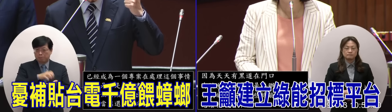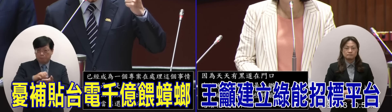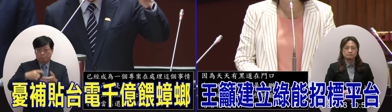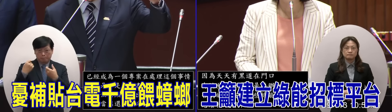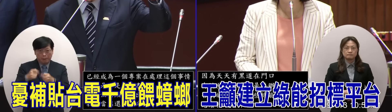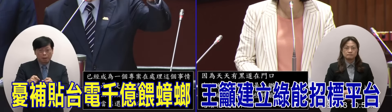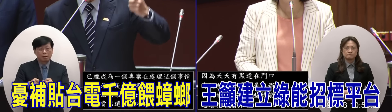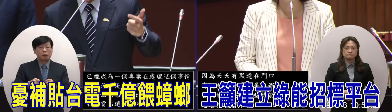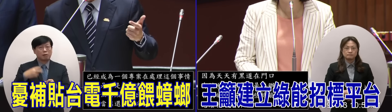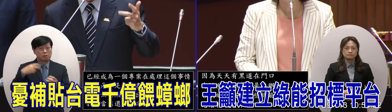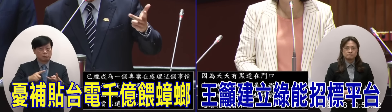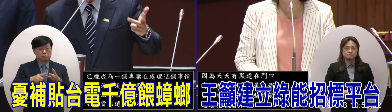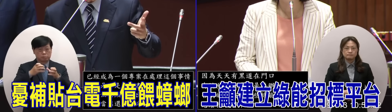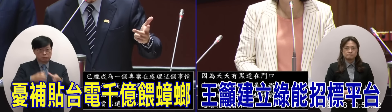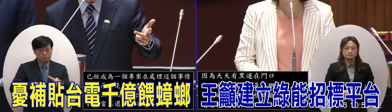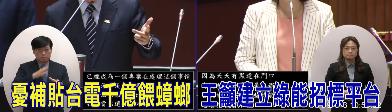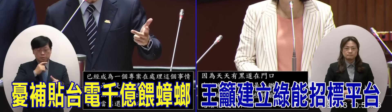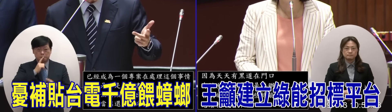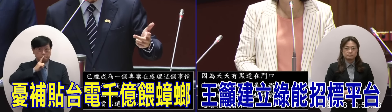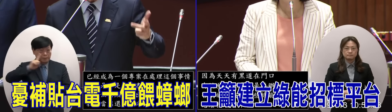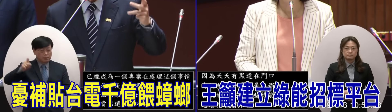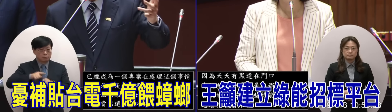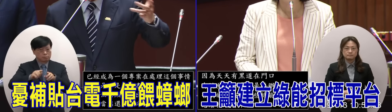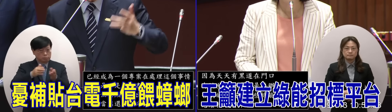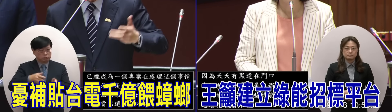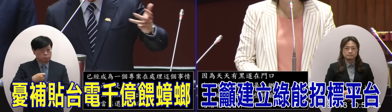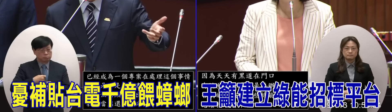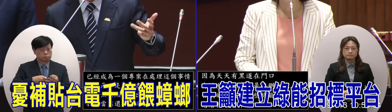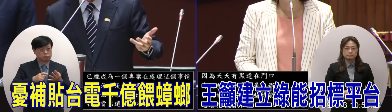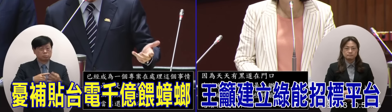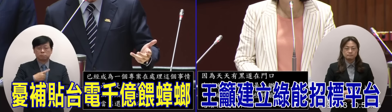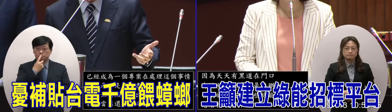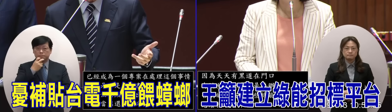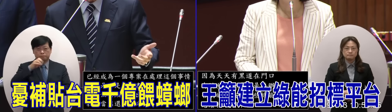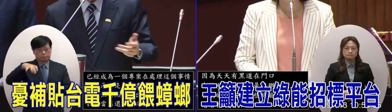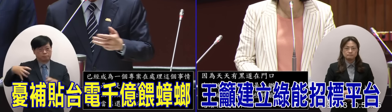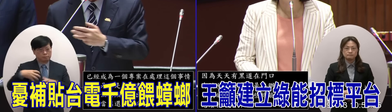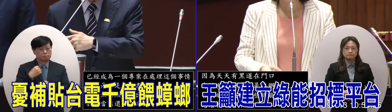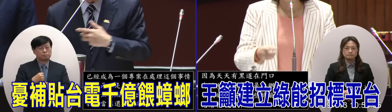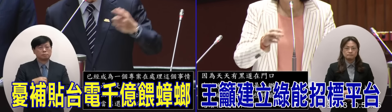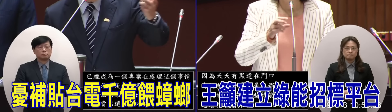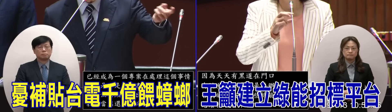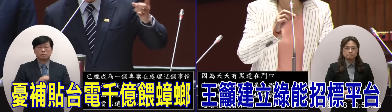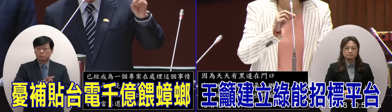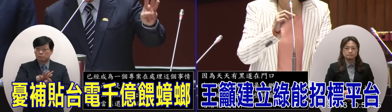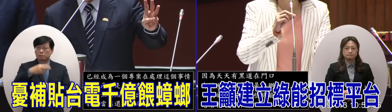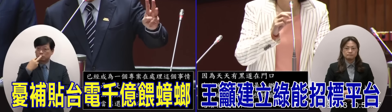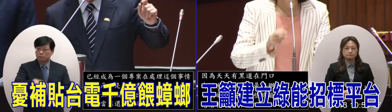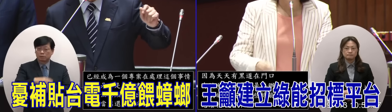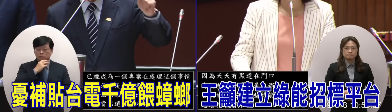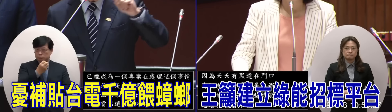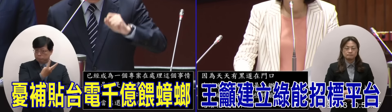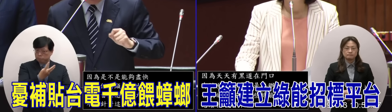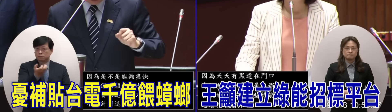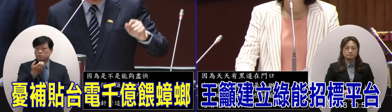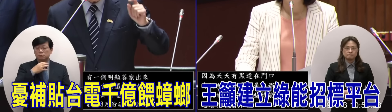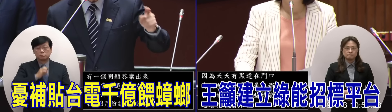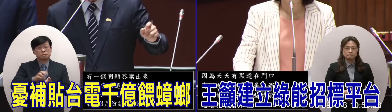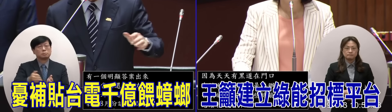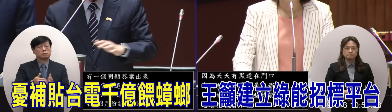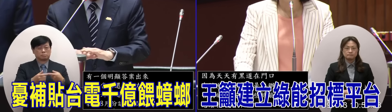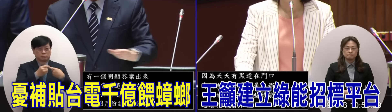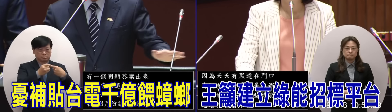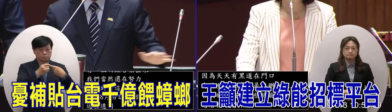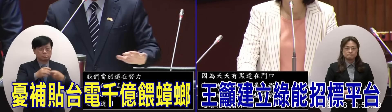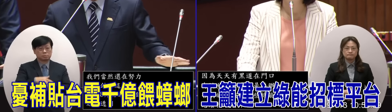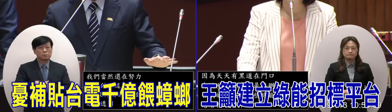要设立一个检举的平台，中央地方要合作。那之后我们又做了3样，我刚刚已经报告过了。第